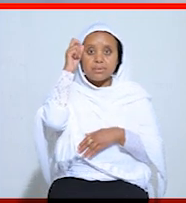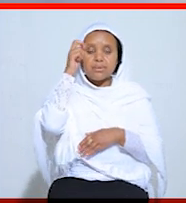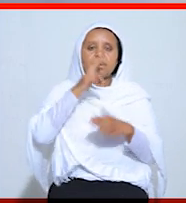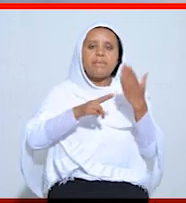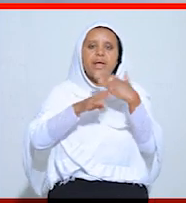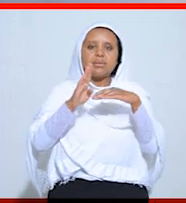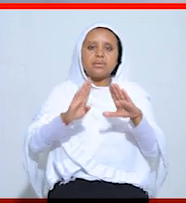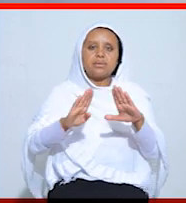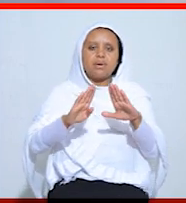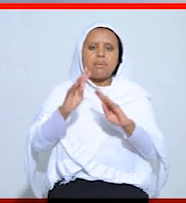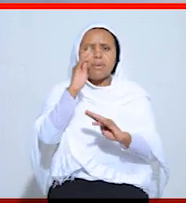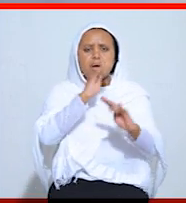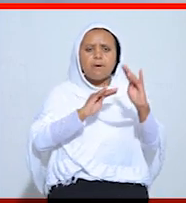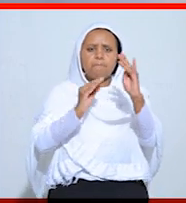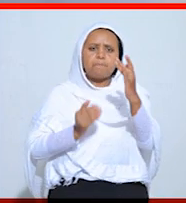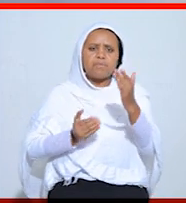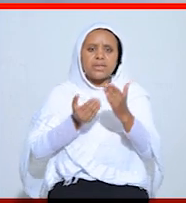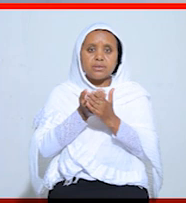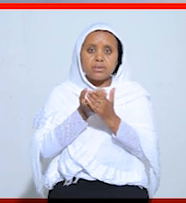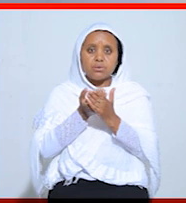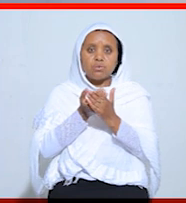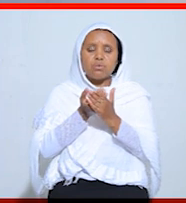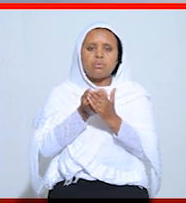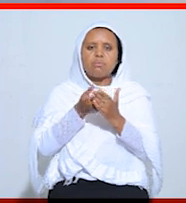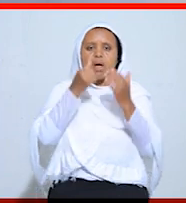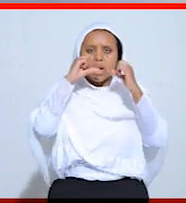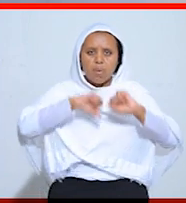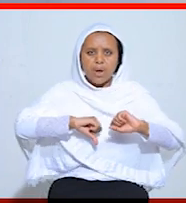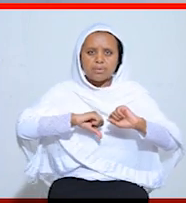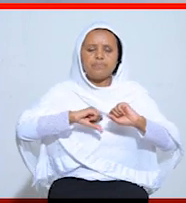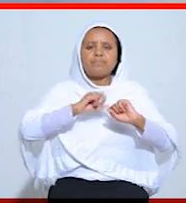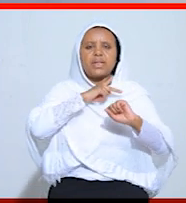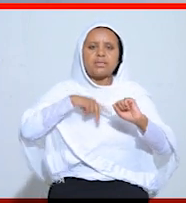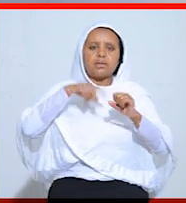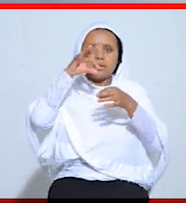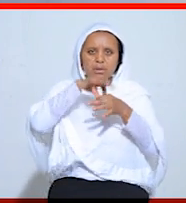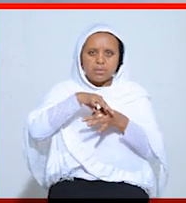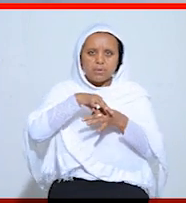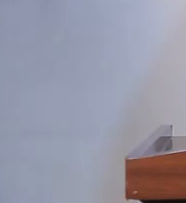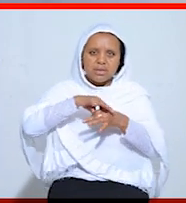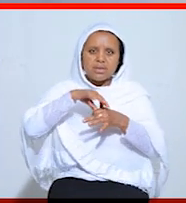ሰይጣን ነቢያትን መከራ ሲያደርስባቸው በአላውያን ነገስታት ይያደረ እነ